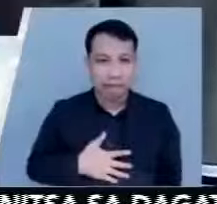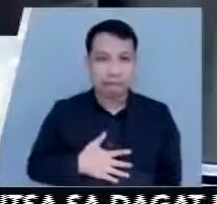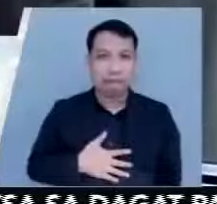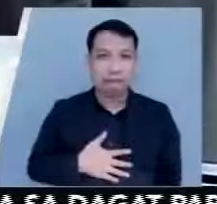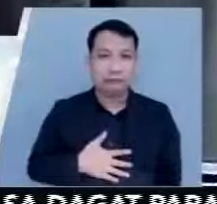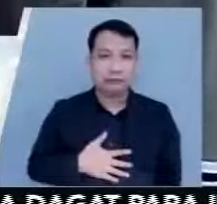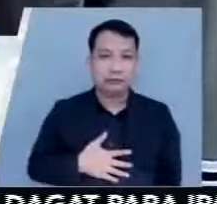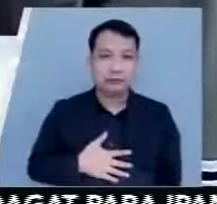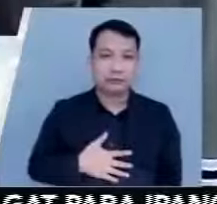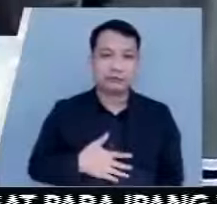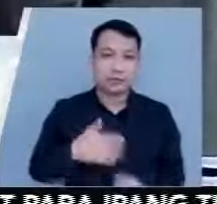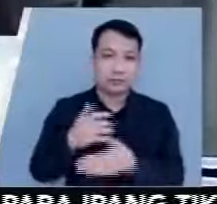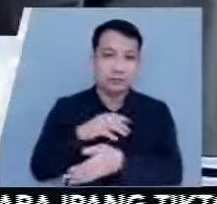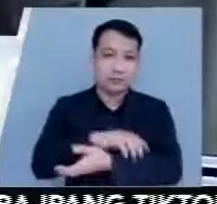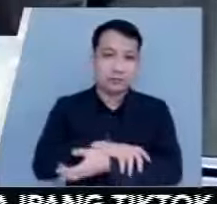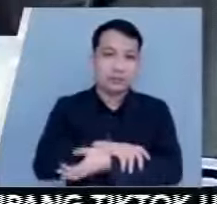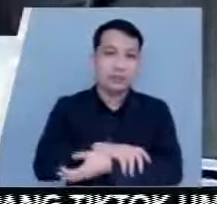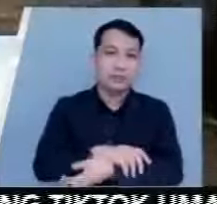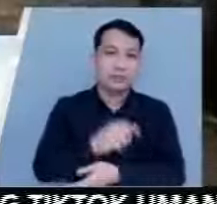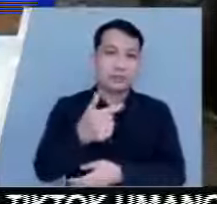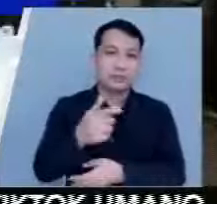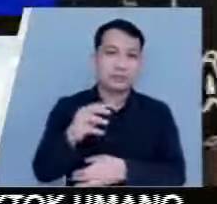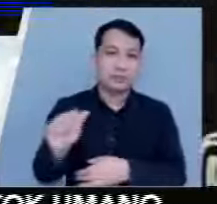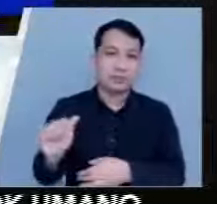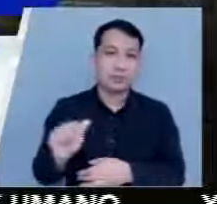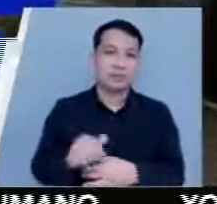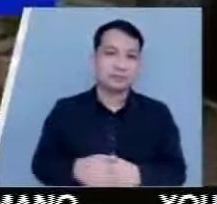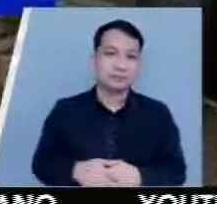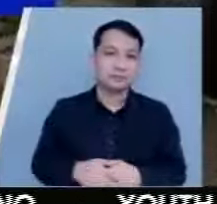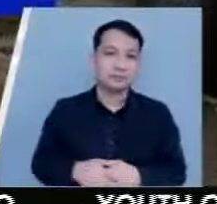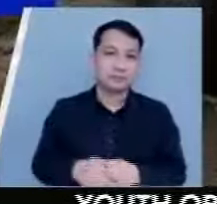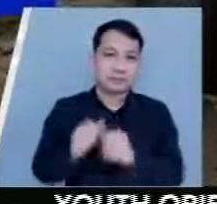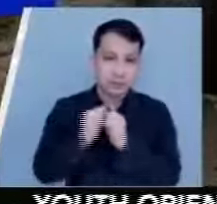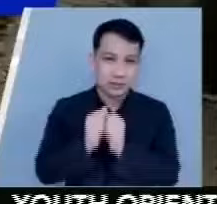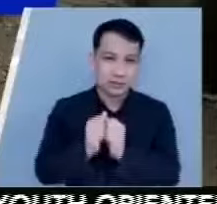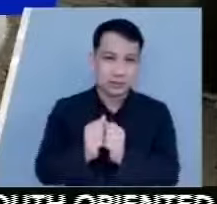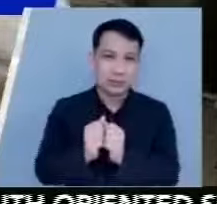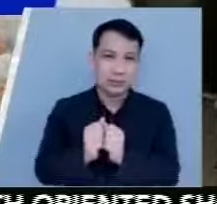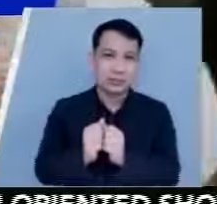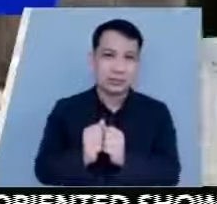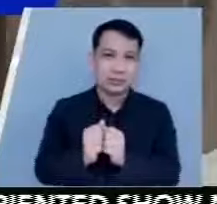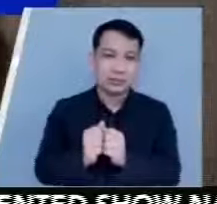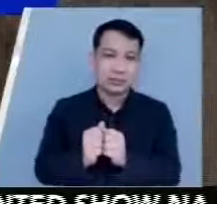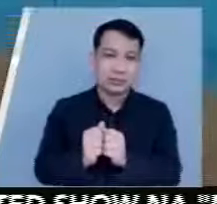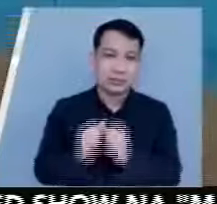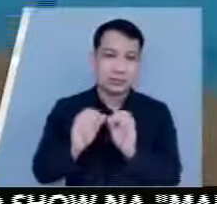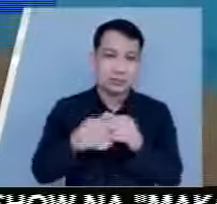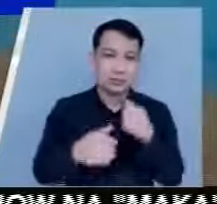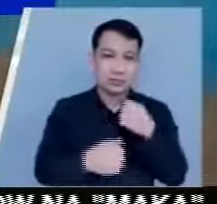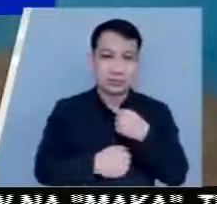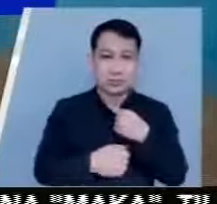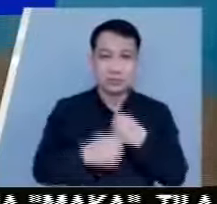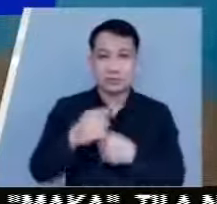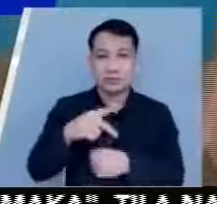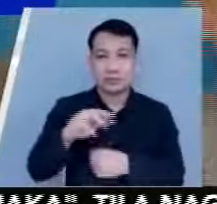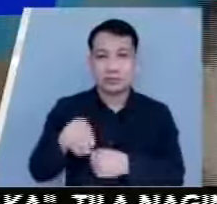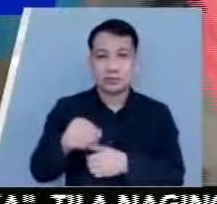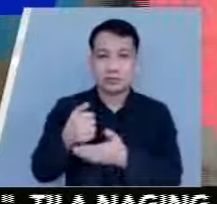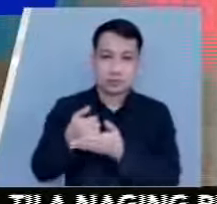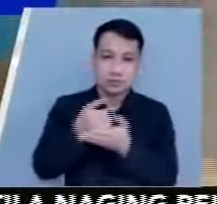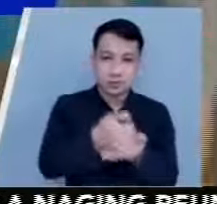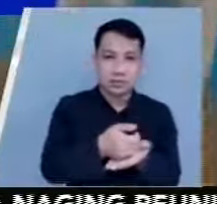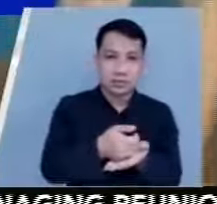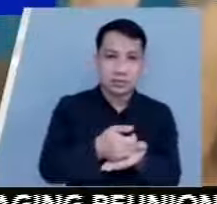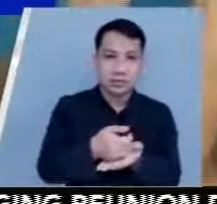Operation Bayanihan ng GMA Kapuso Foundation, katuwang ang 63rd Infantry Battalion ng Philippine Army, nagtungo tayo sa Canloon City